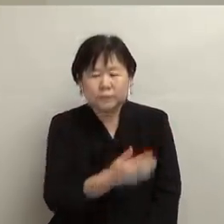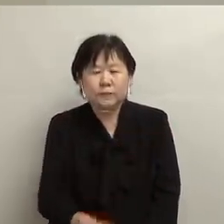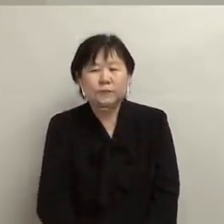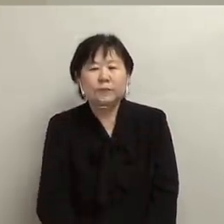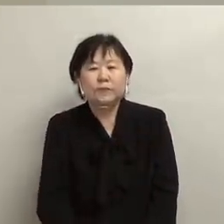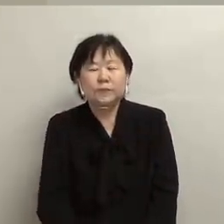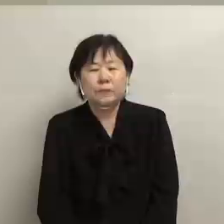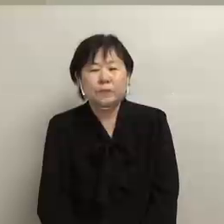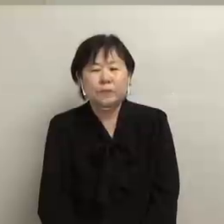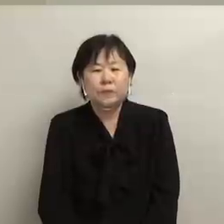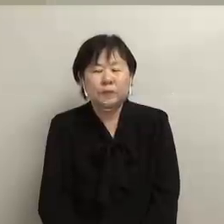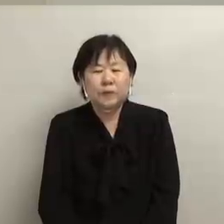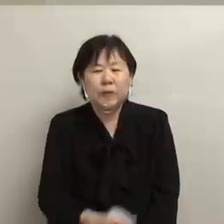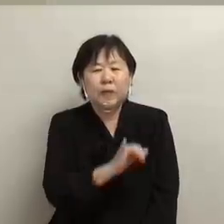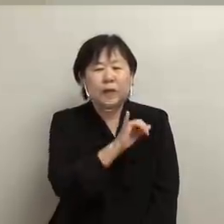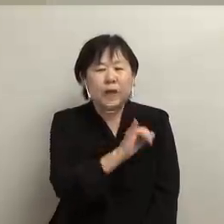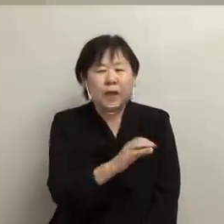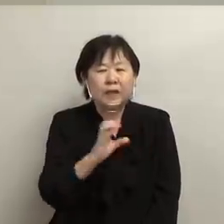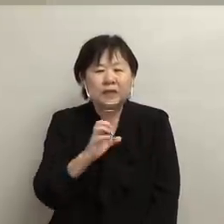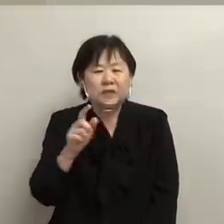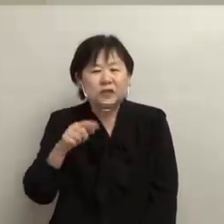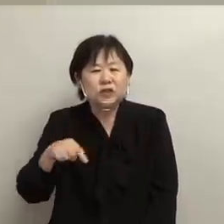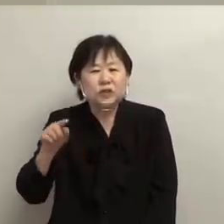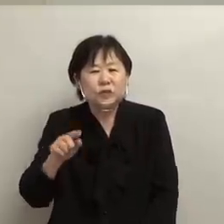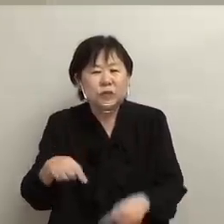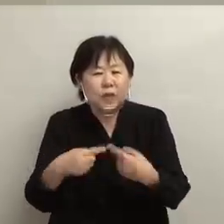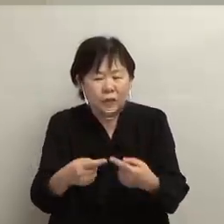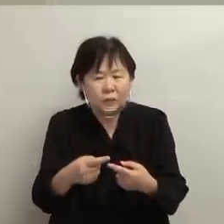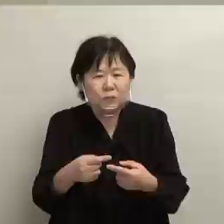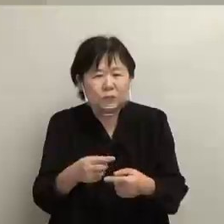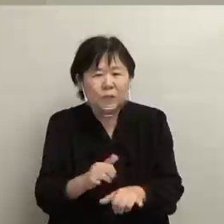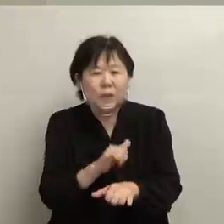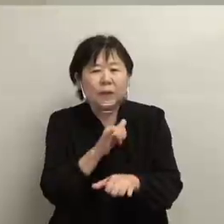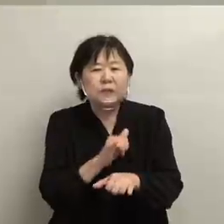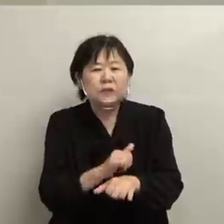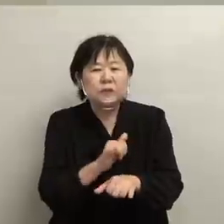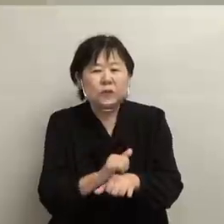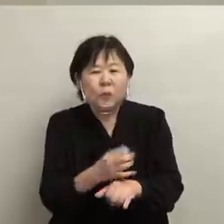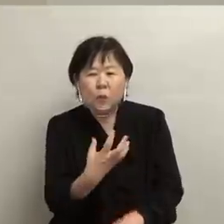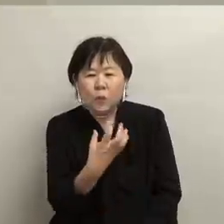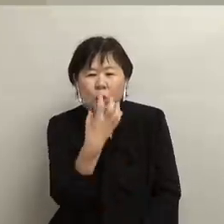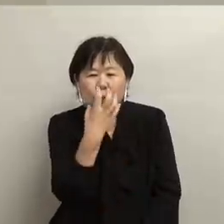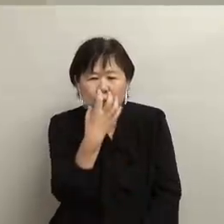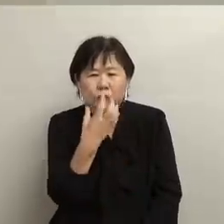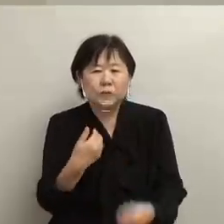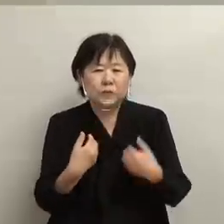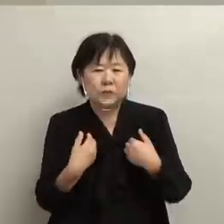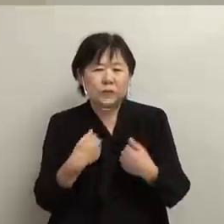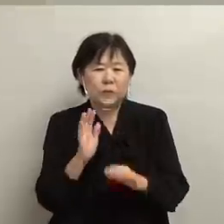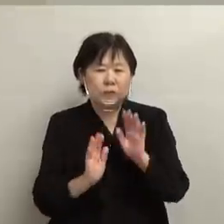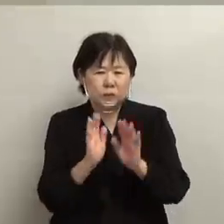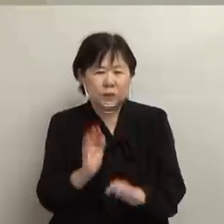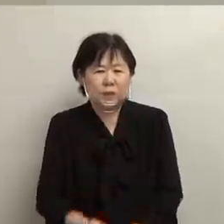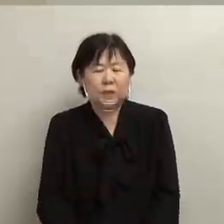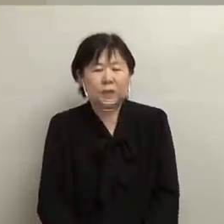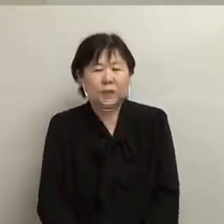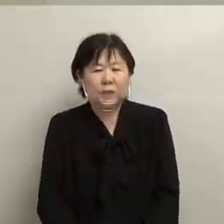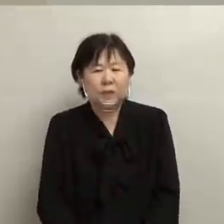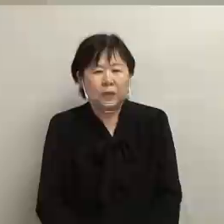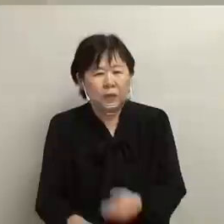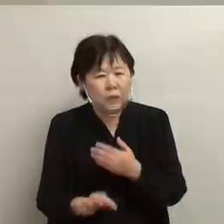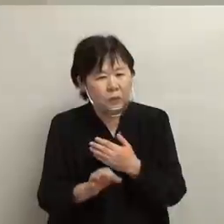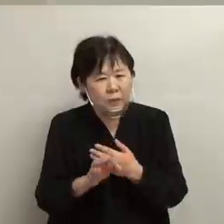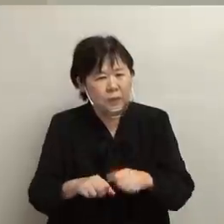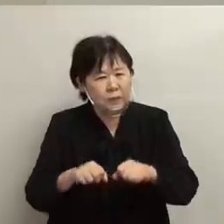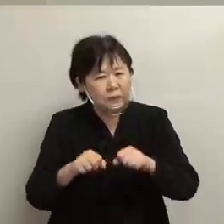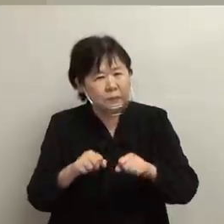もうあの icu にニュースまたは人工呼吸器が必要となる状態のことで確かはないかもしれないと